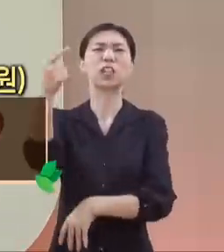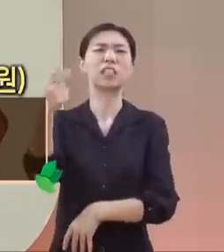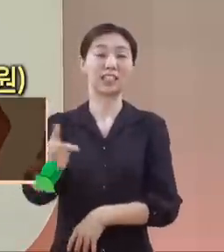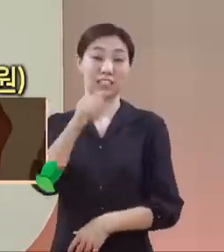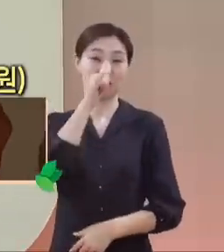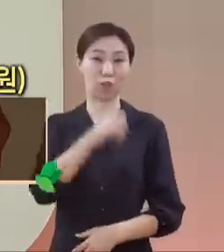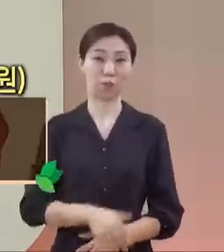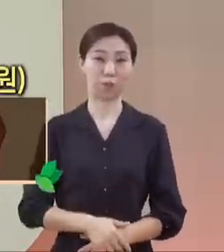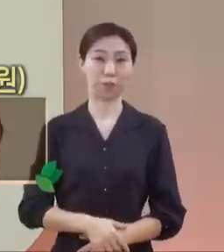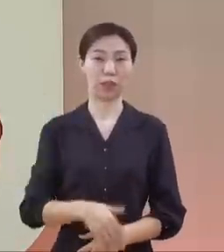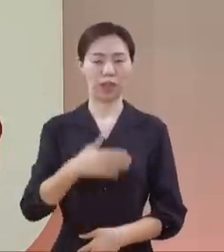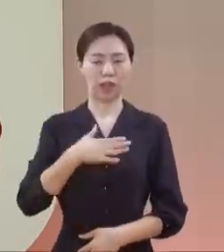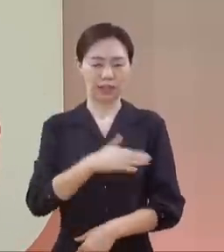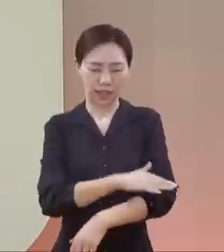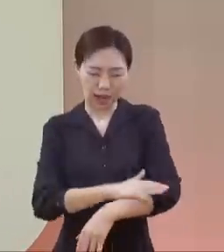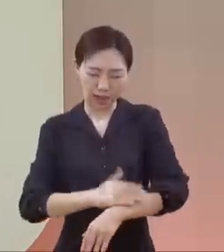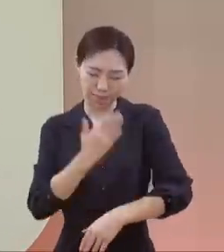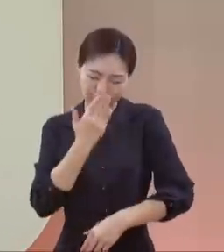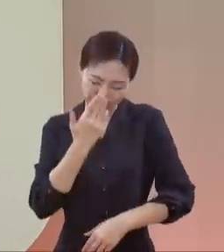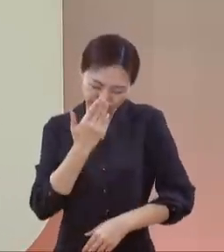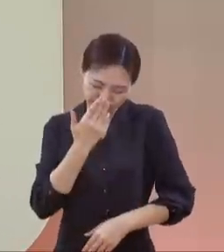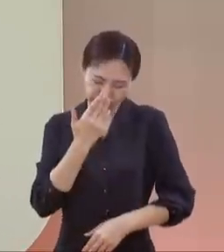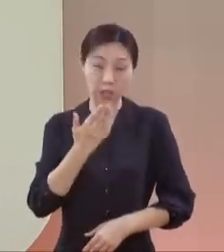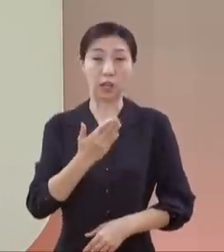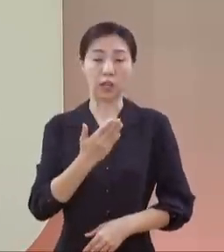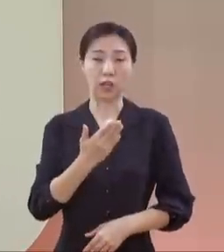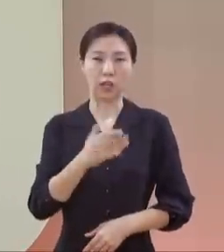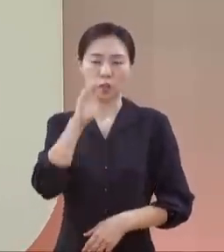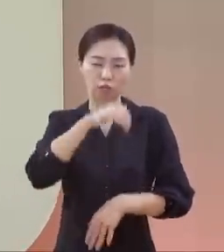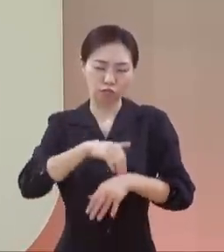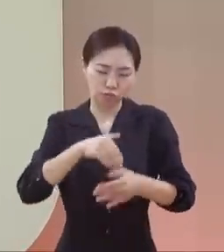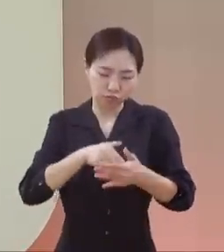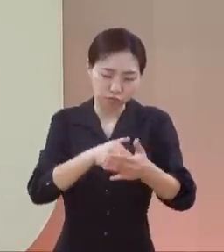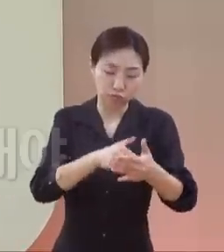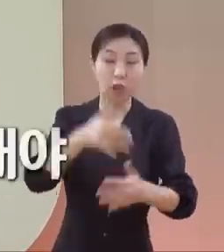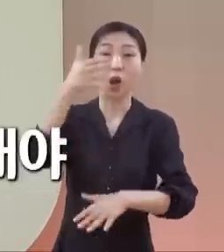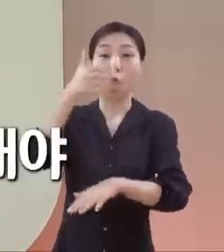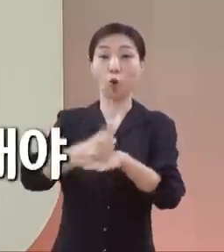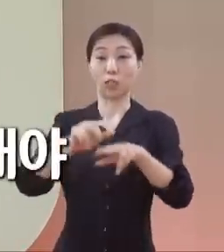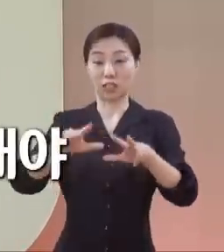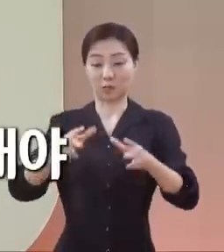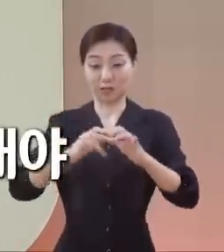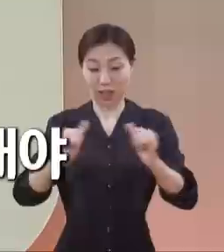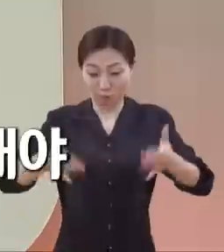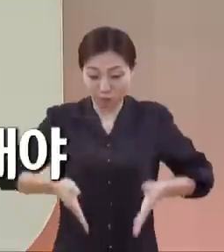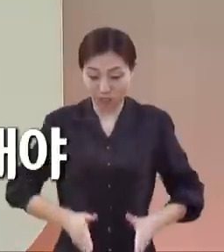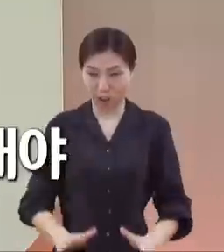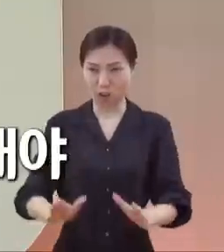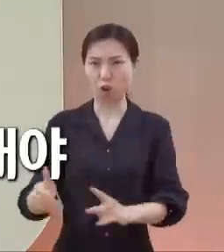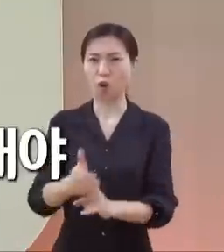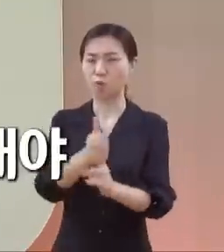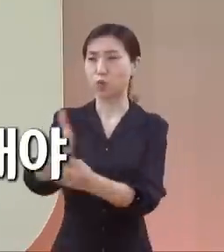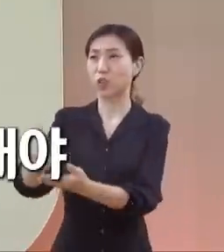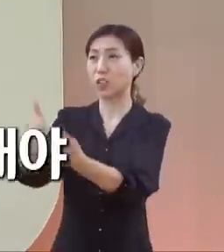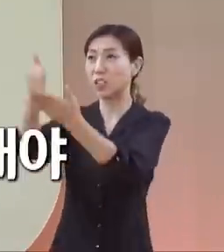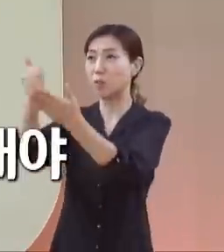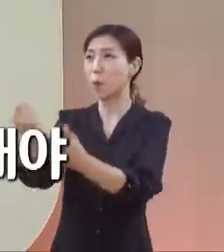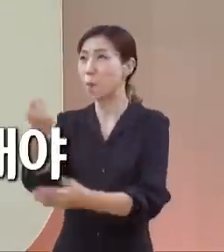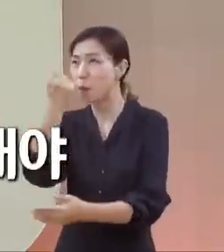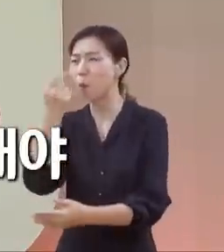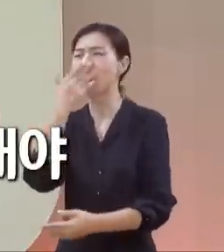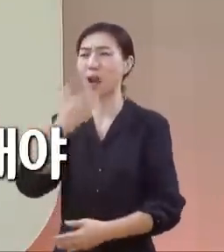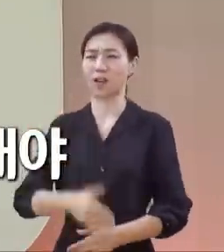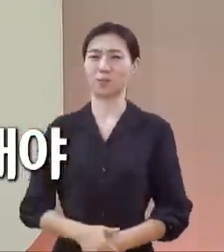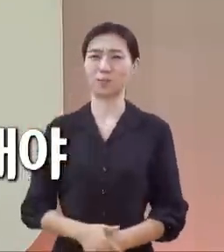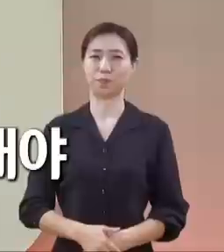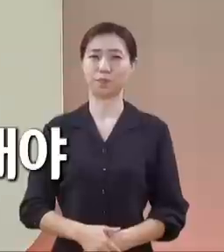부처님의 법을 항상 소중하게 여기면서 늘 복을 짓고 선업을 쌓고